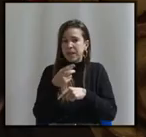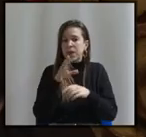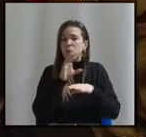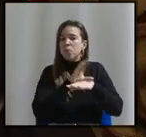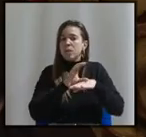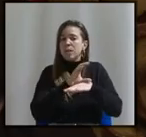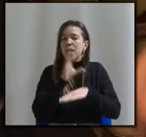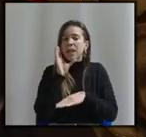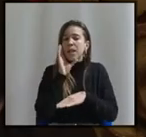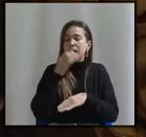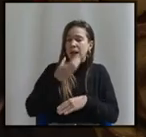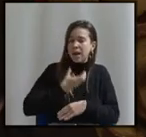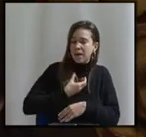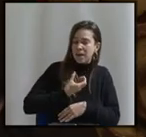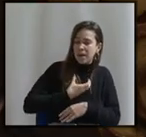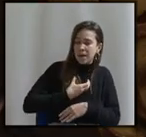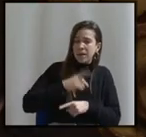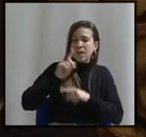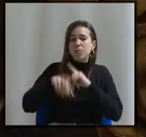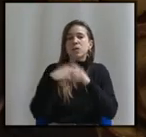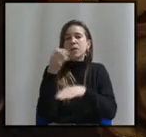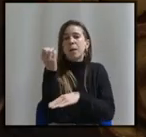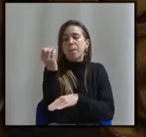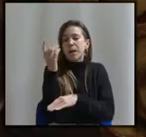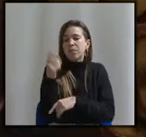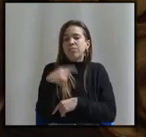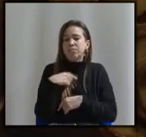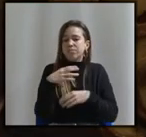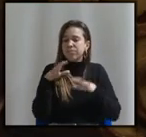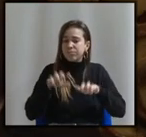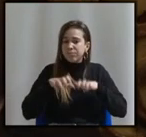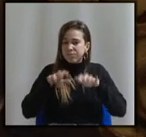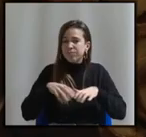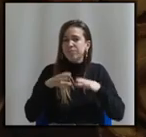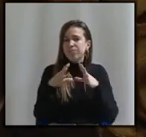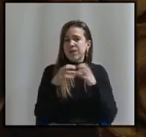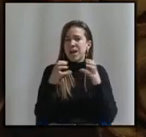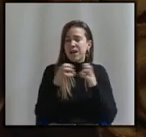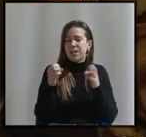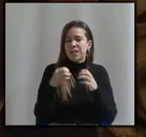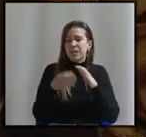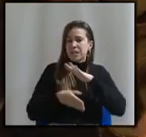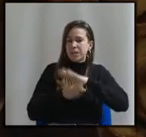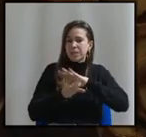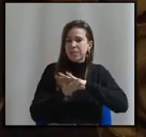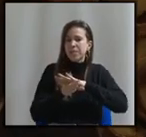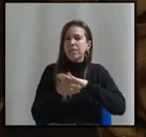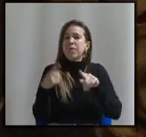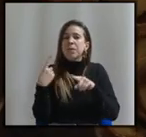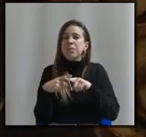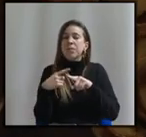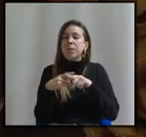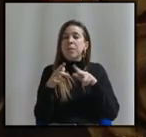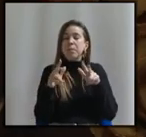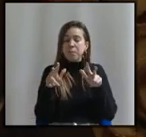a aprovació del ple comarcal. Tenim realment ganes de tirar-lo endavant perquè sobretot ens permetria, si és